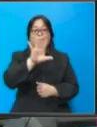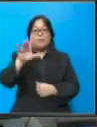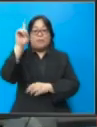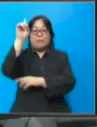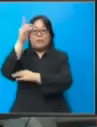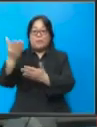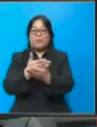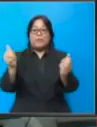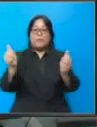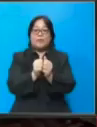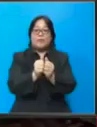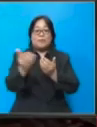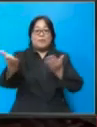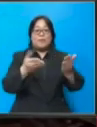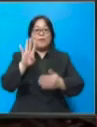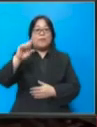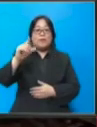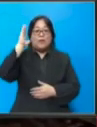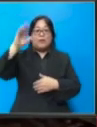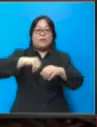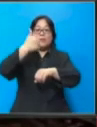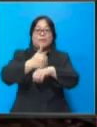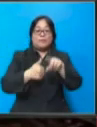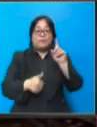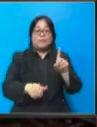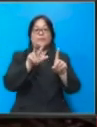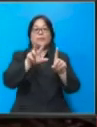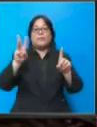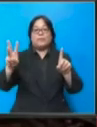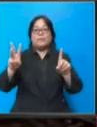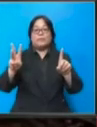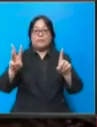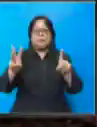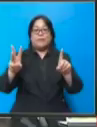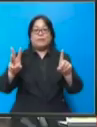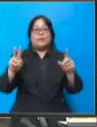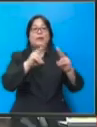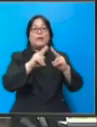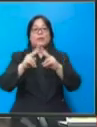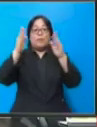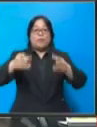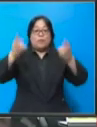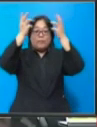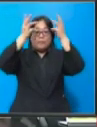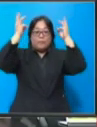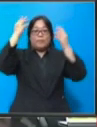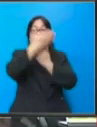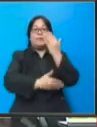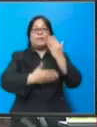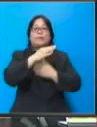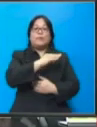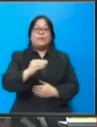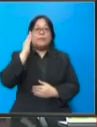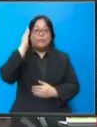baru dengan perkhidmatan 4G akan dibina di 136 buah kampung orang asli di seluruh negara